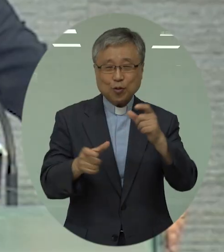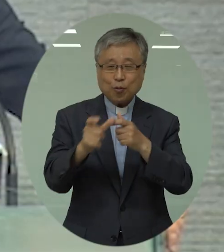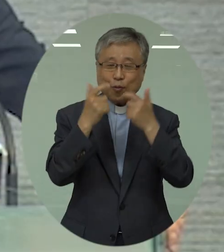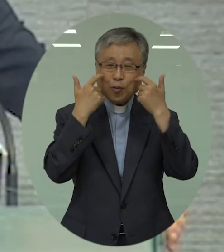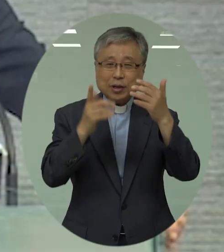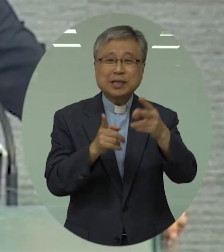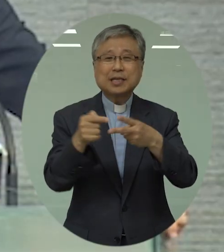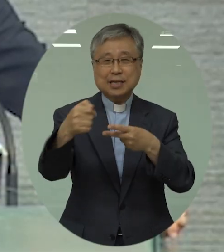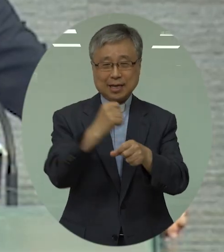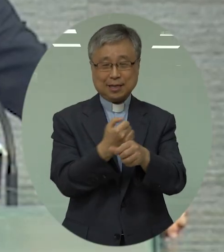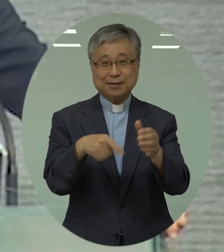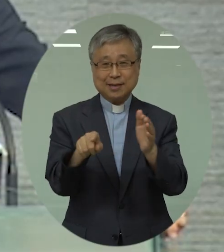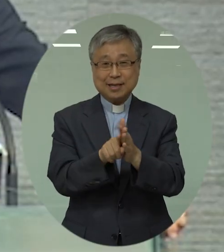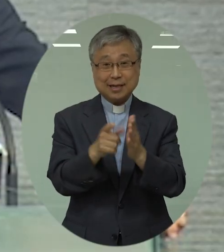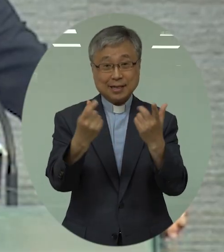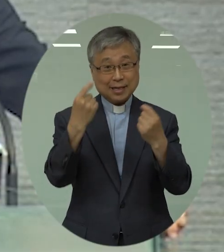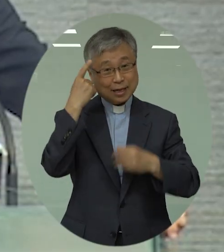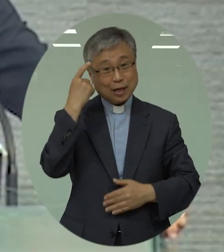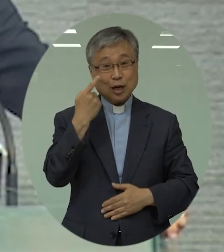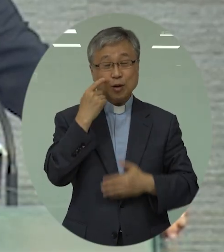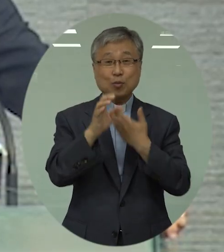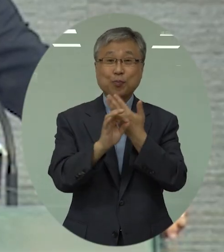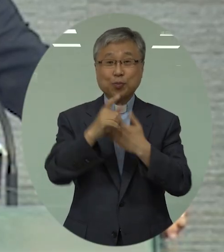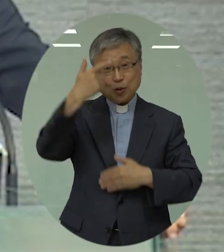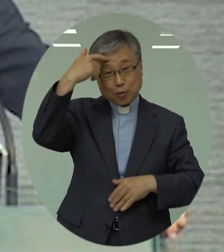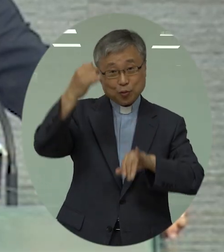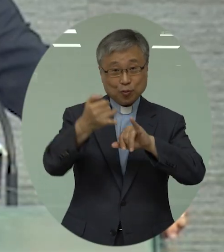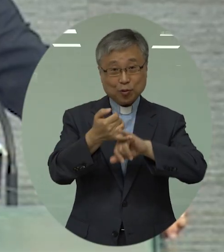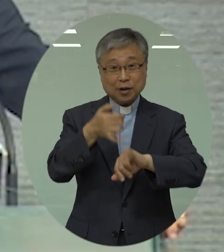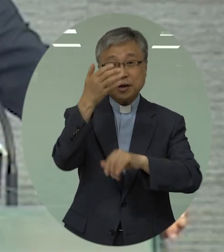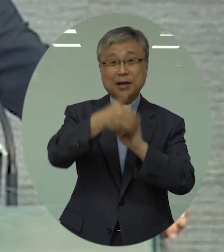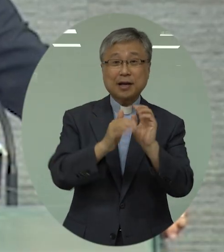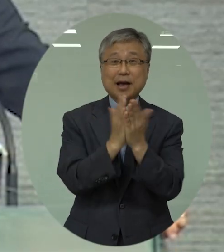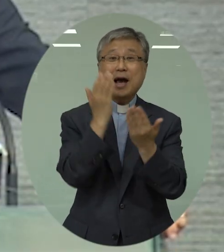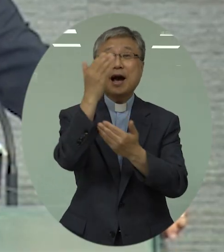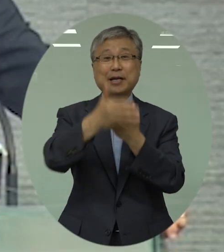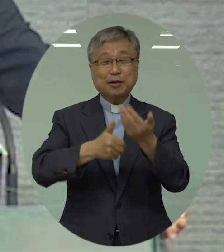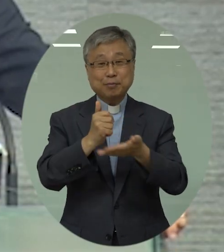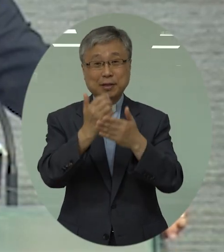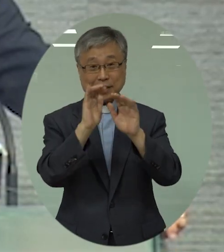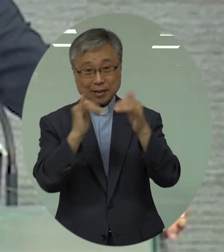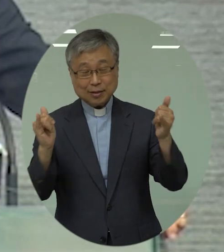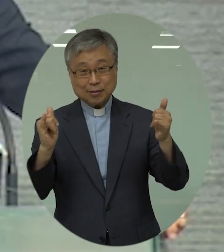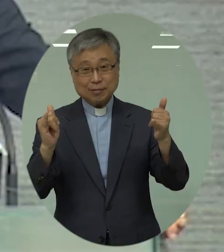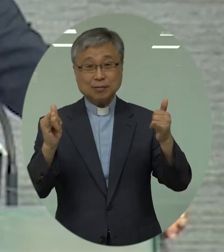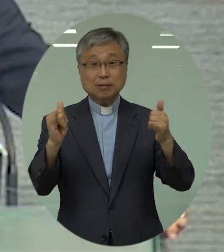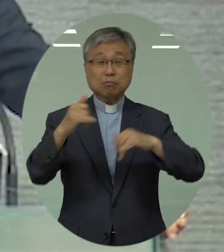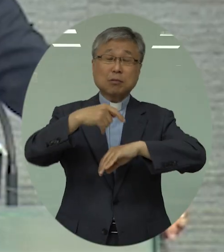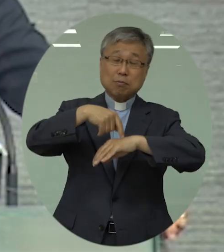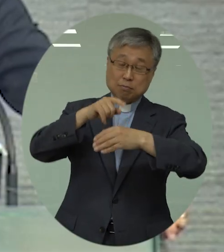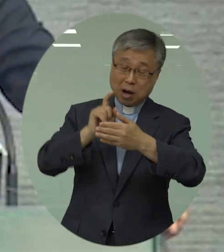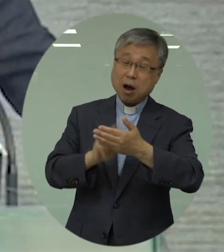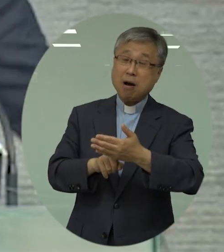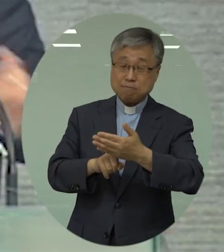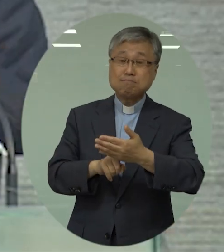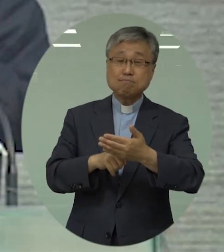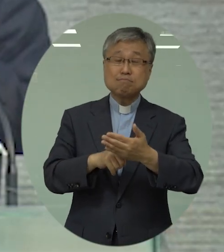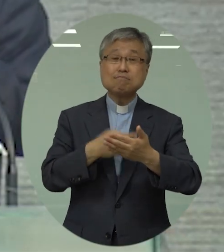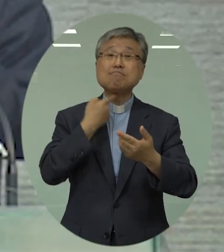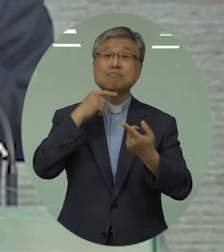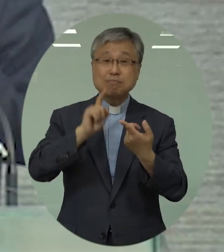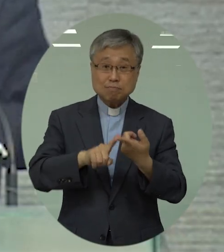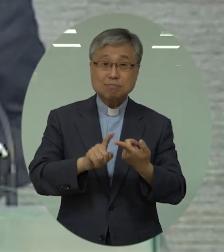이런 경우를 생각해 보세요. 구약 성경에 하나님의 사람 다윗, 하나님의 마음에 합한 사람 다윗, 하나님이